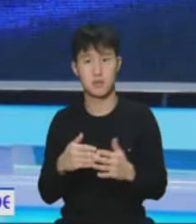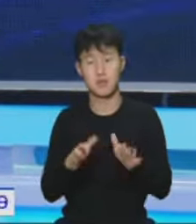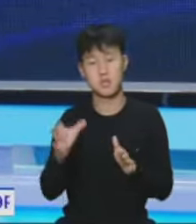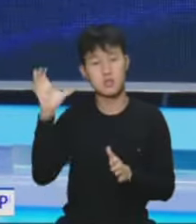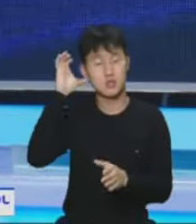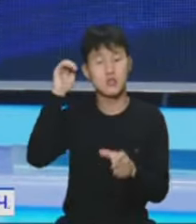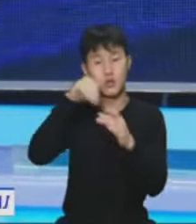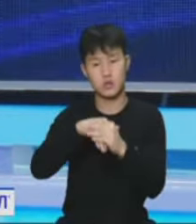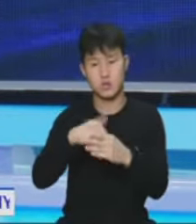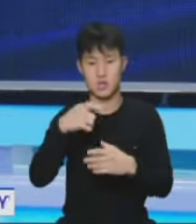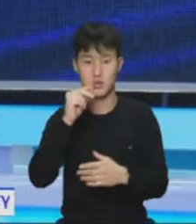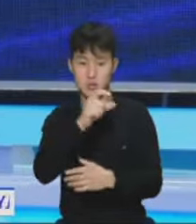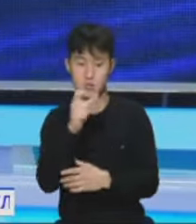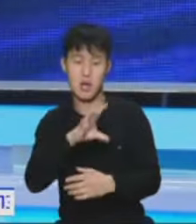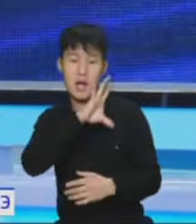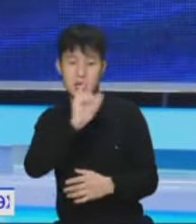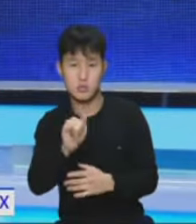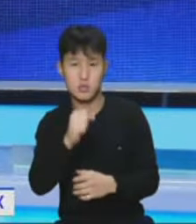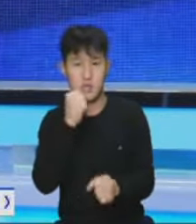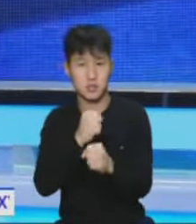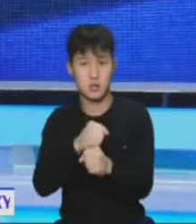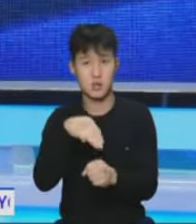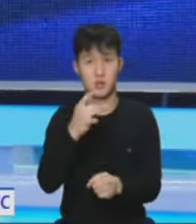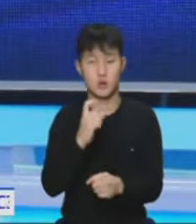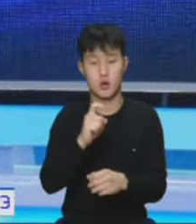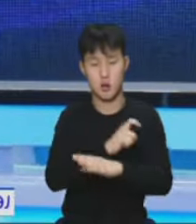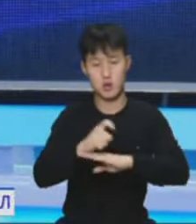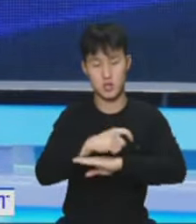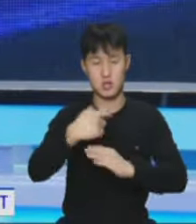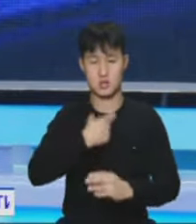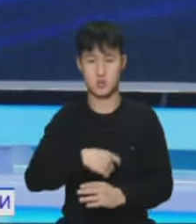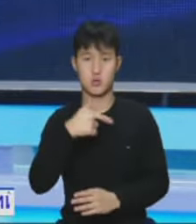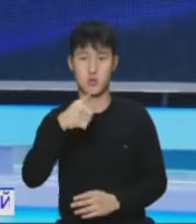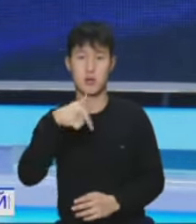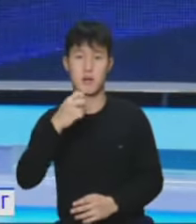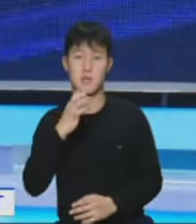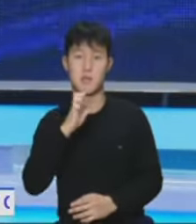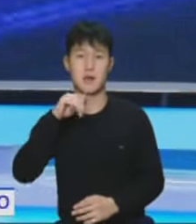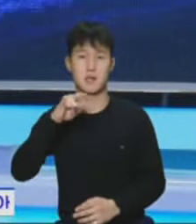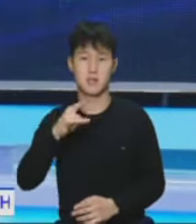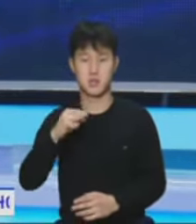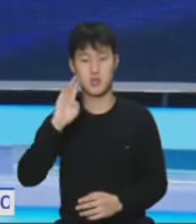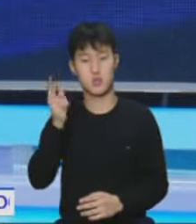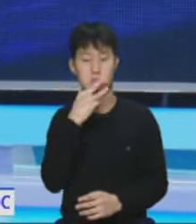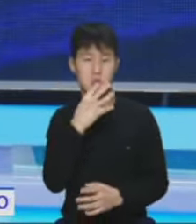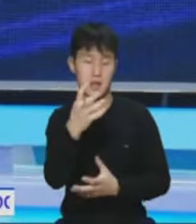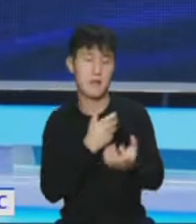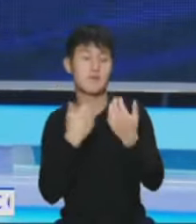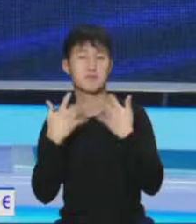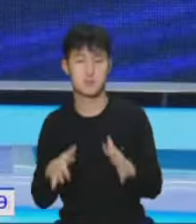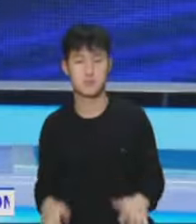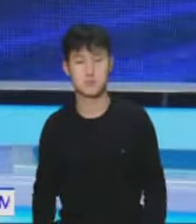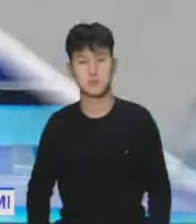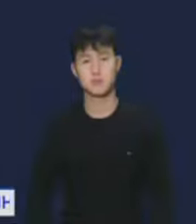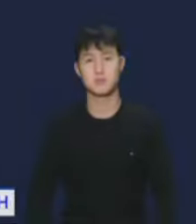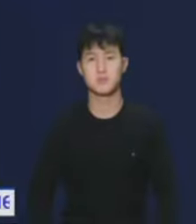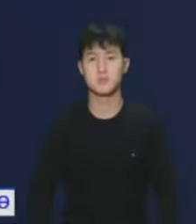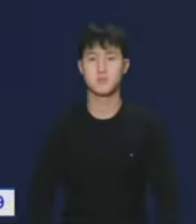оролцож, гэрчүүдээс асуулт асууж ажилласан төр хорооны гишүүн Гамбатраас манай сэтгүүлч тодруулга мэдээллийг авлаа.